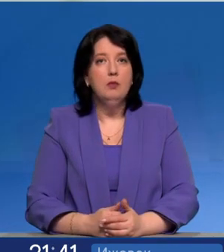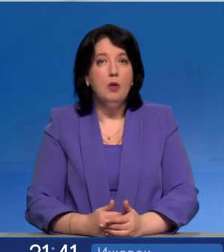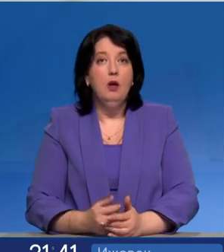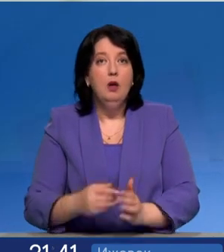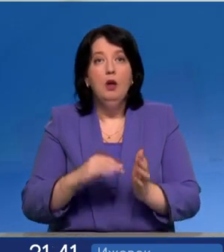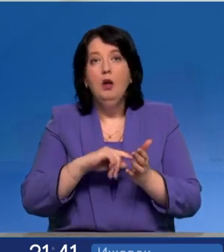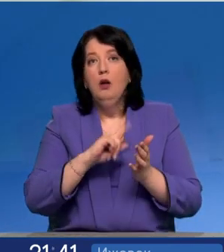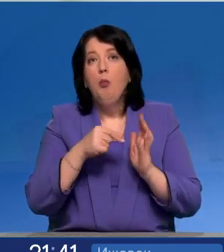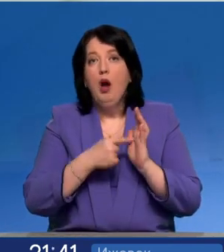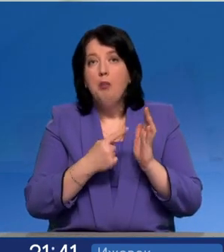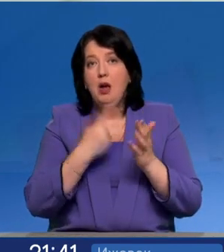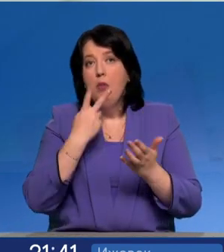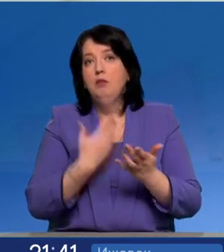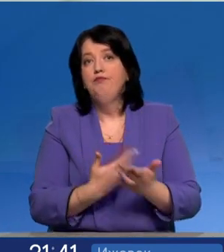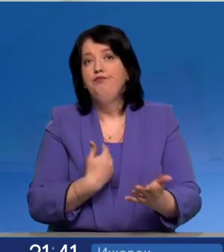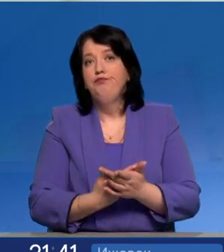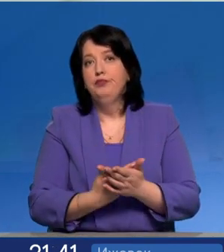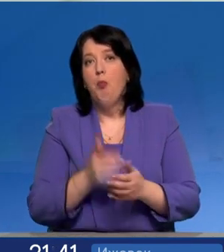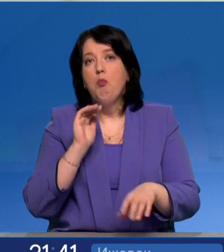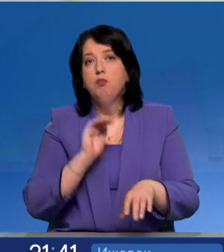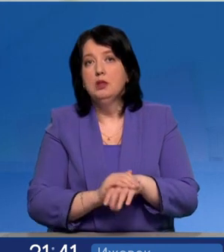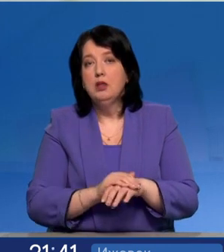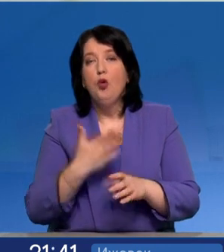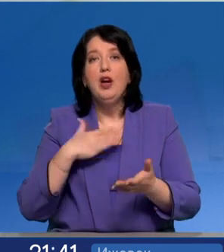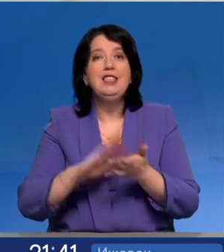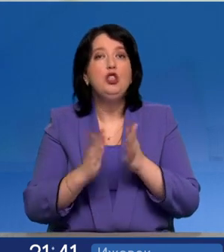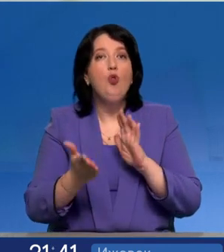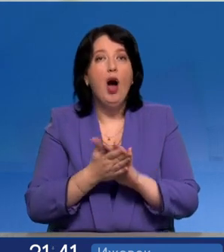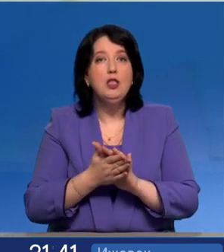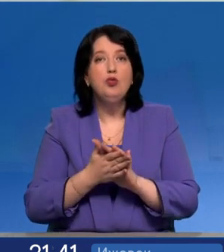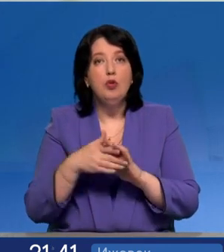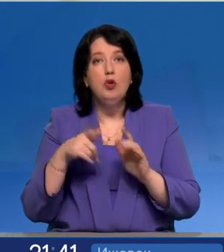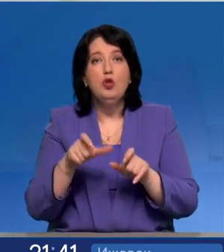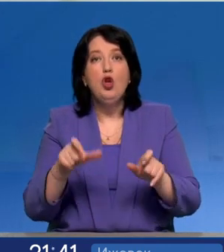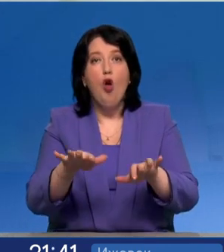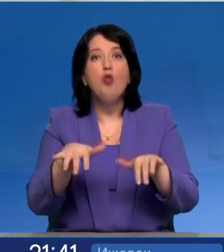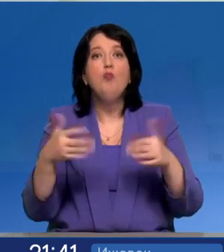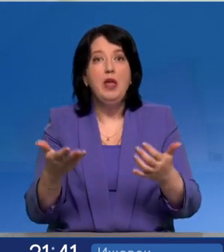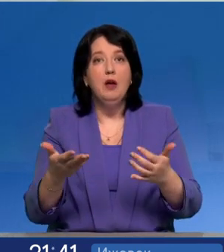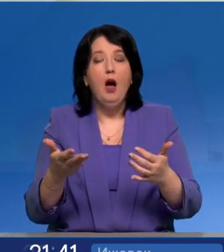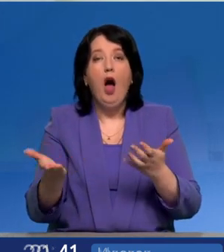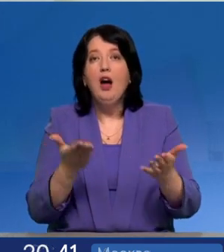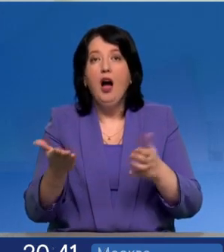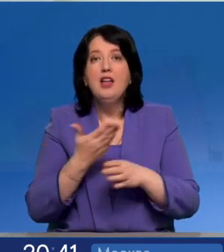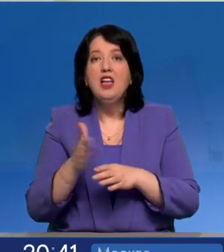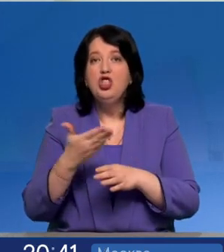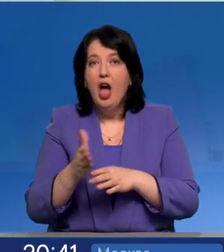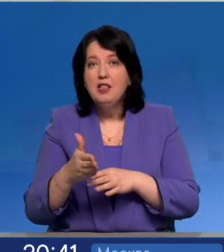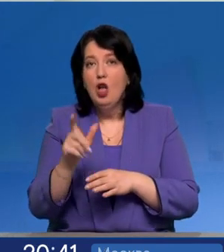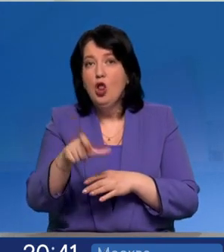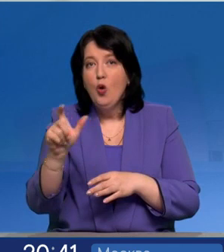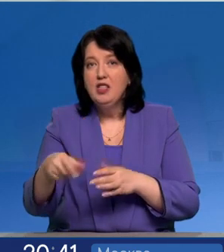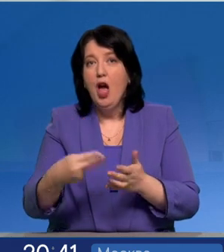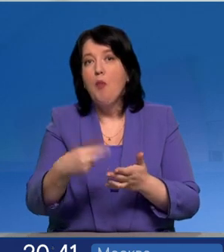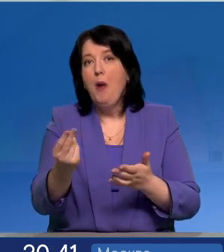отражает все-таки еще и, так сказать, ситуацию с целевой аудиторией. Потому что какая-то часть подписана и на